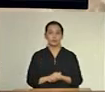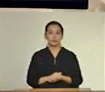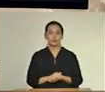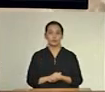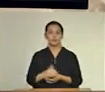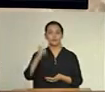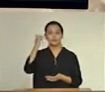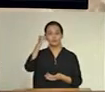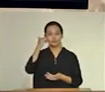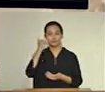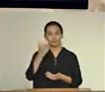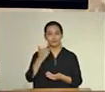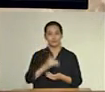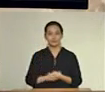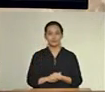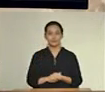Yodingizga tushdimi?